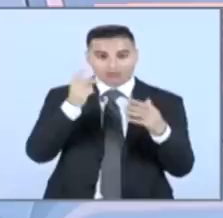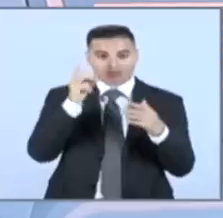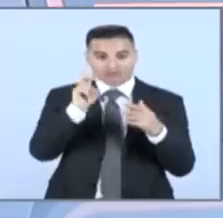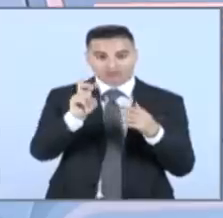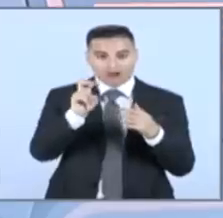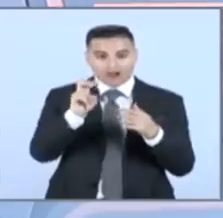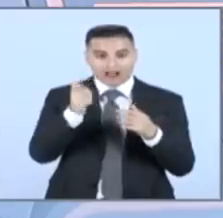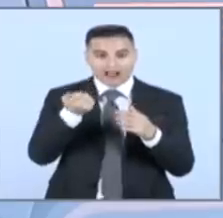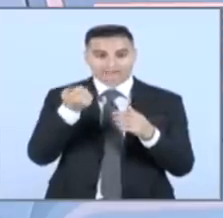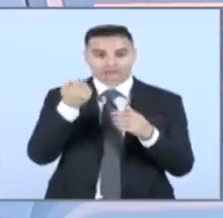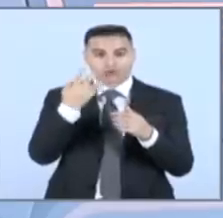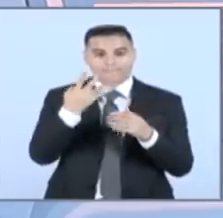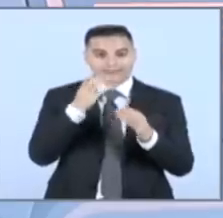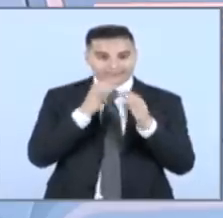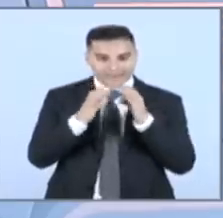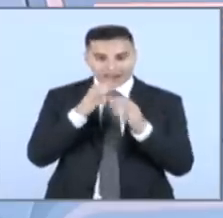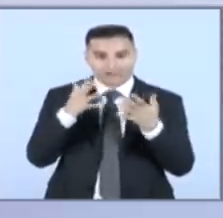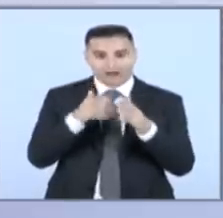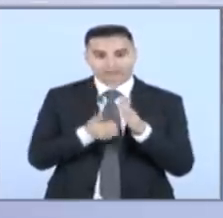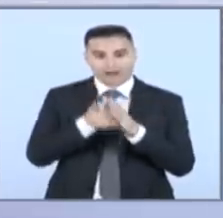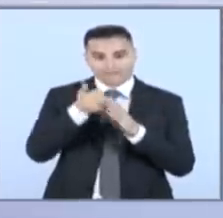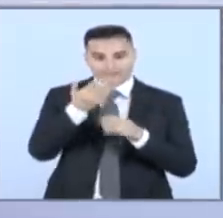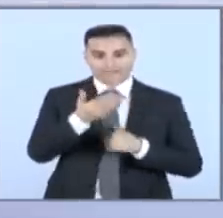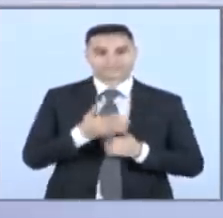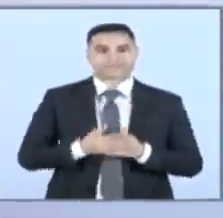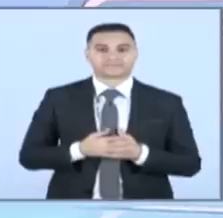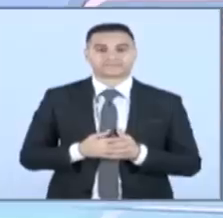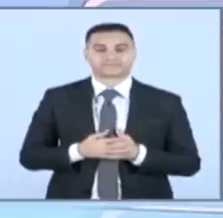طه 45 نقطة.